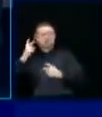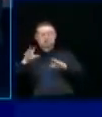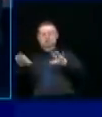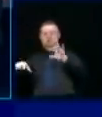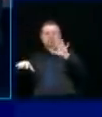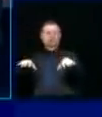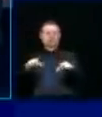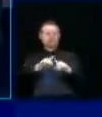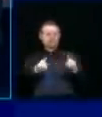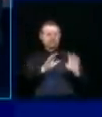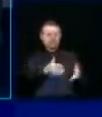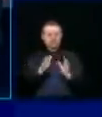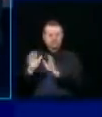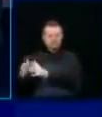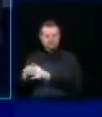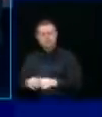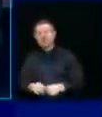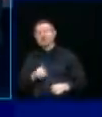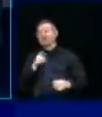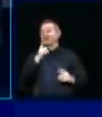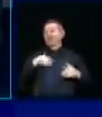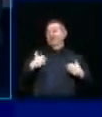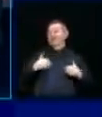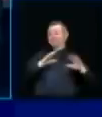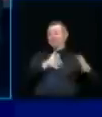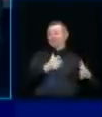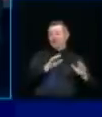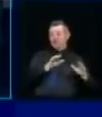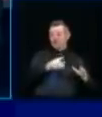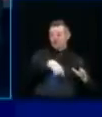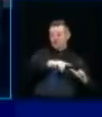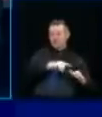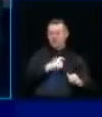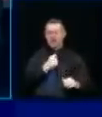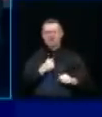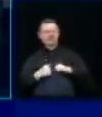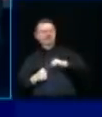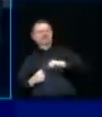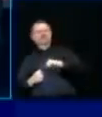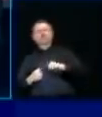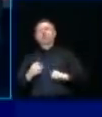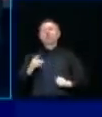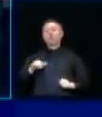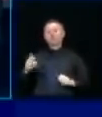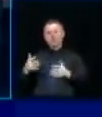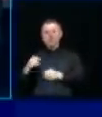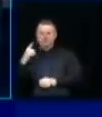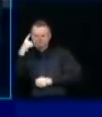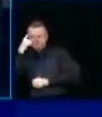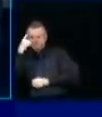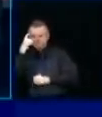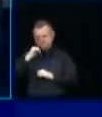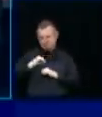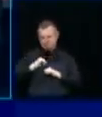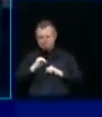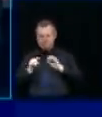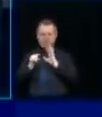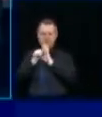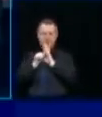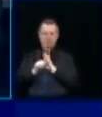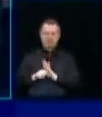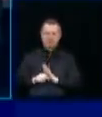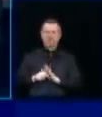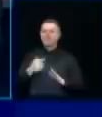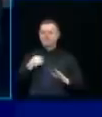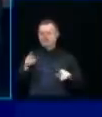и поколению, которое имеет сомнения. Мы очень много работаем над тем, чтобы стимулировать молодых